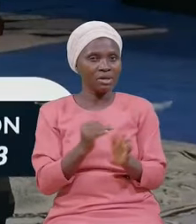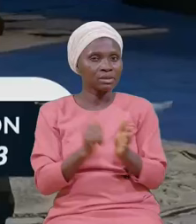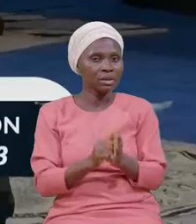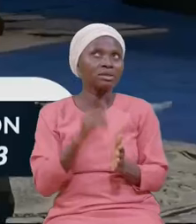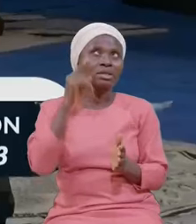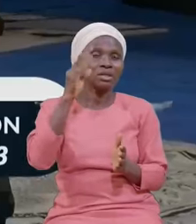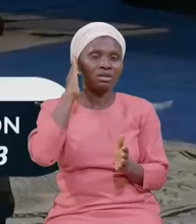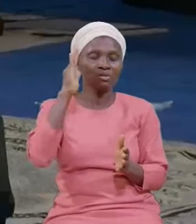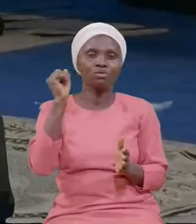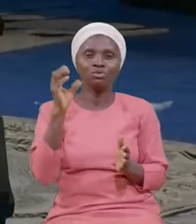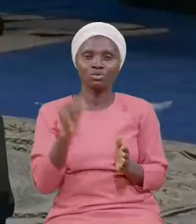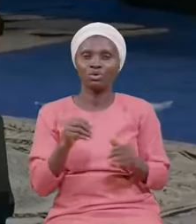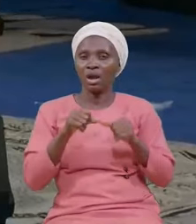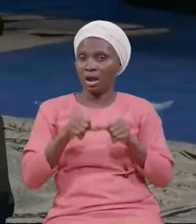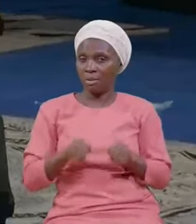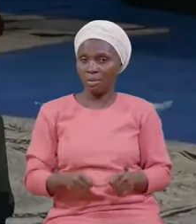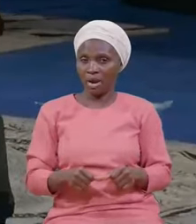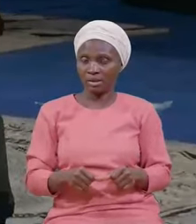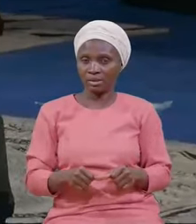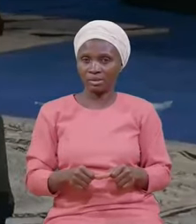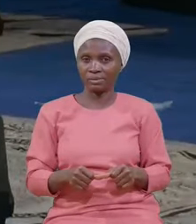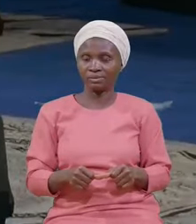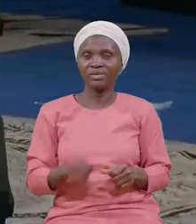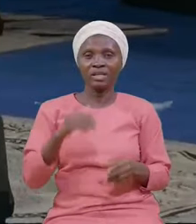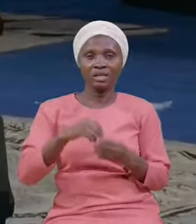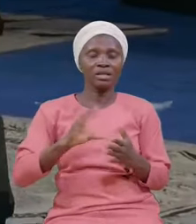Pour qu'il puisse demeurer en nous.